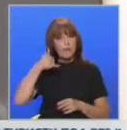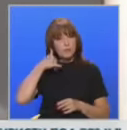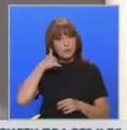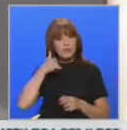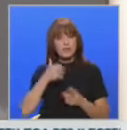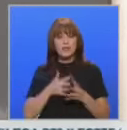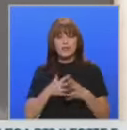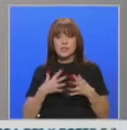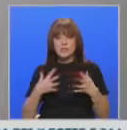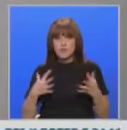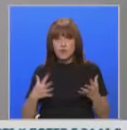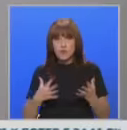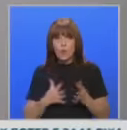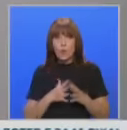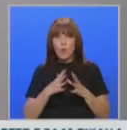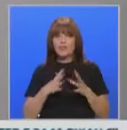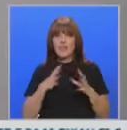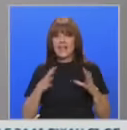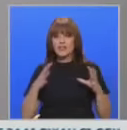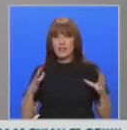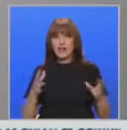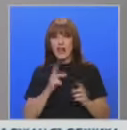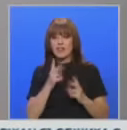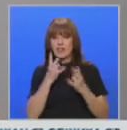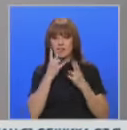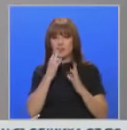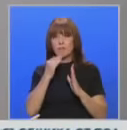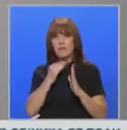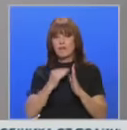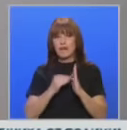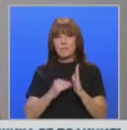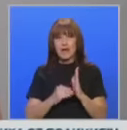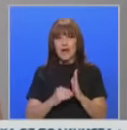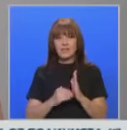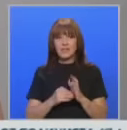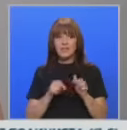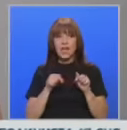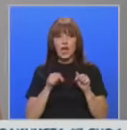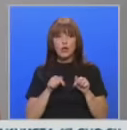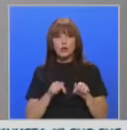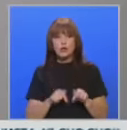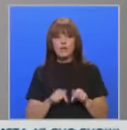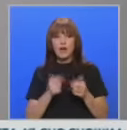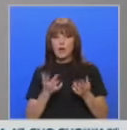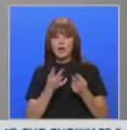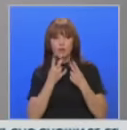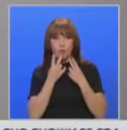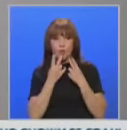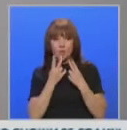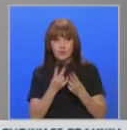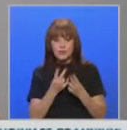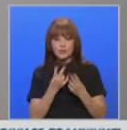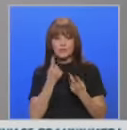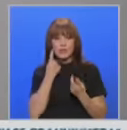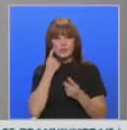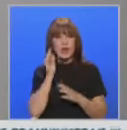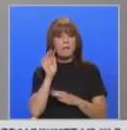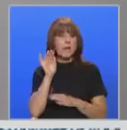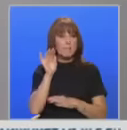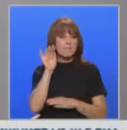За съжаление, не виждаме да намаляват все още. Това, което забелязваме като тенденция